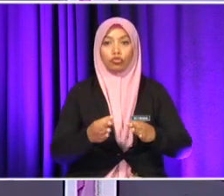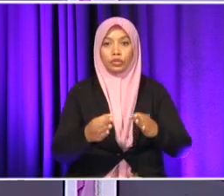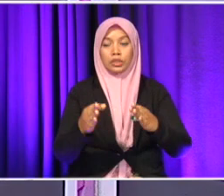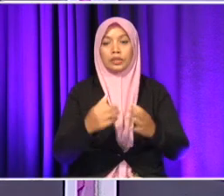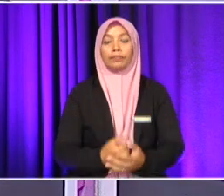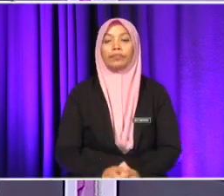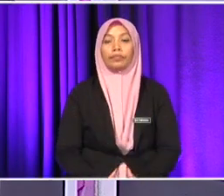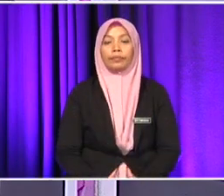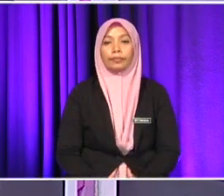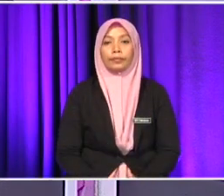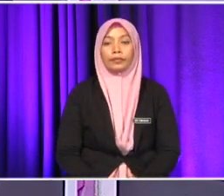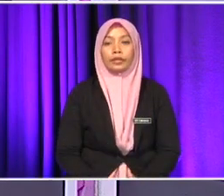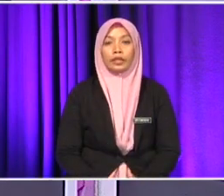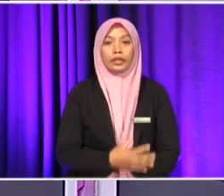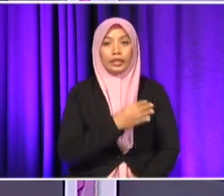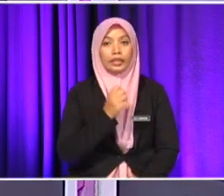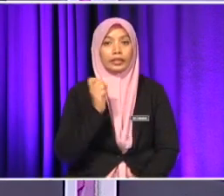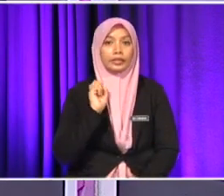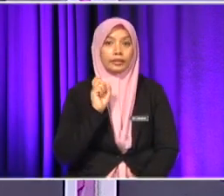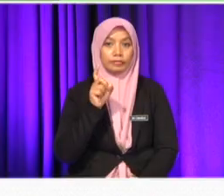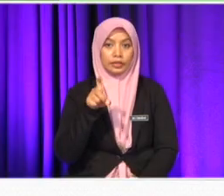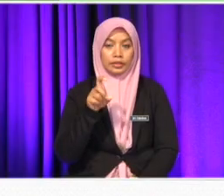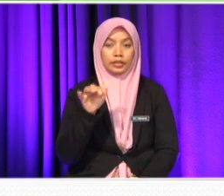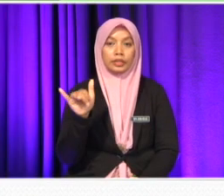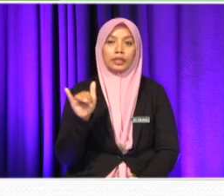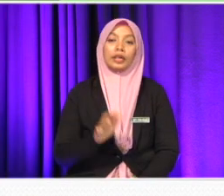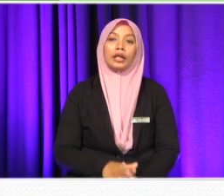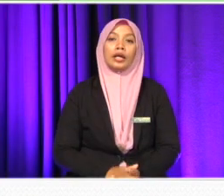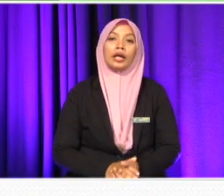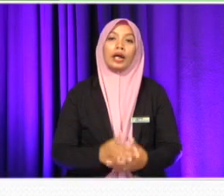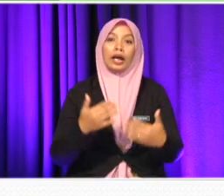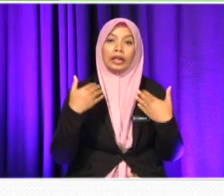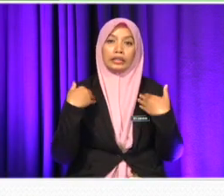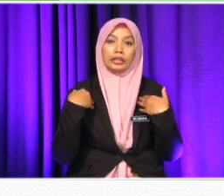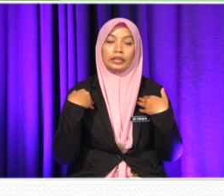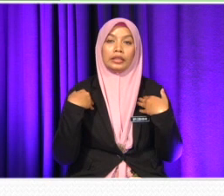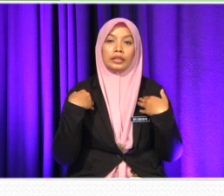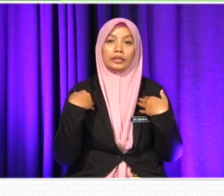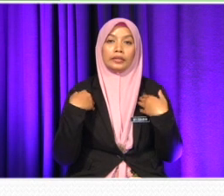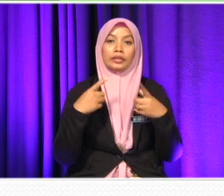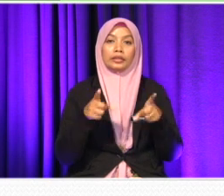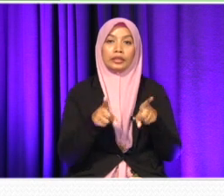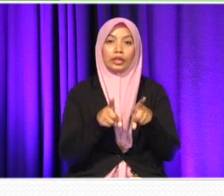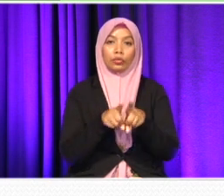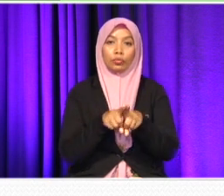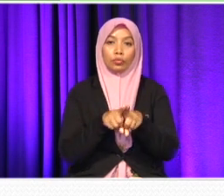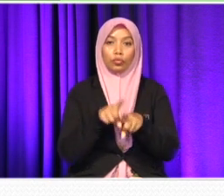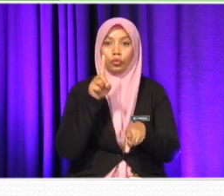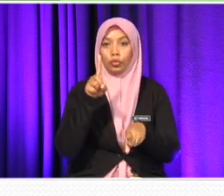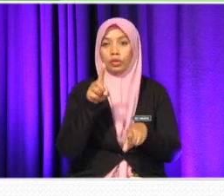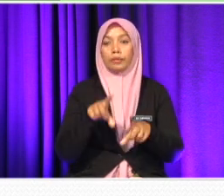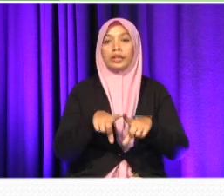itu dan semestinya di kaitan antara satu sama lain atau yang dikatakan tentang hubungan